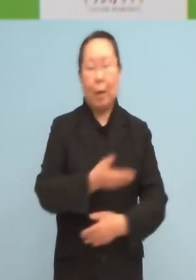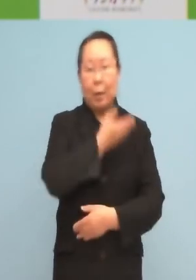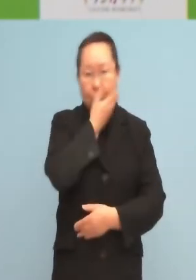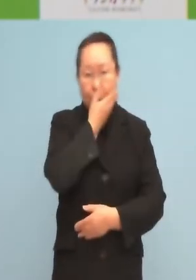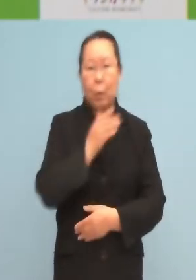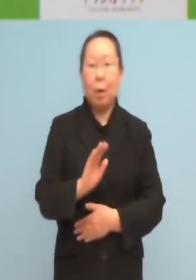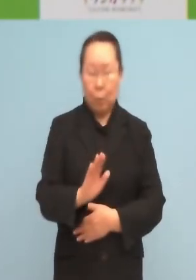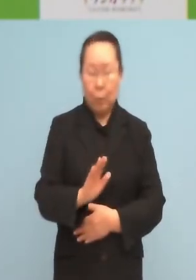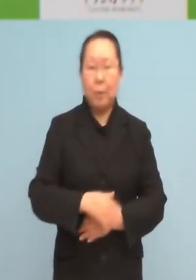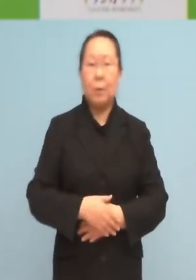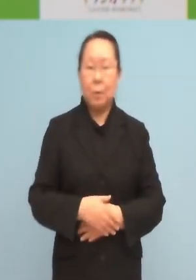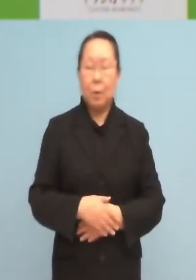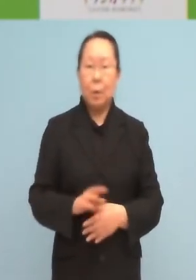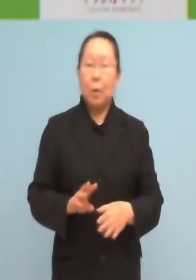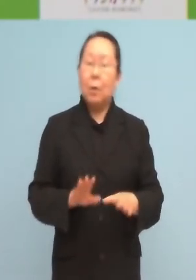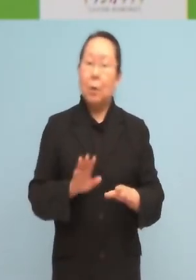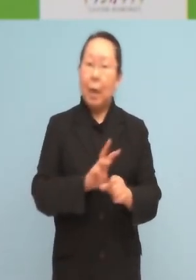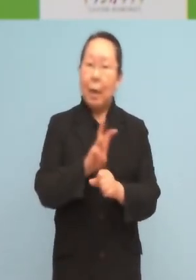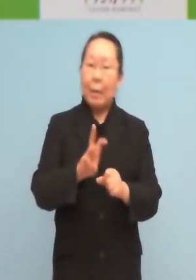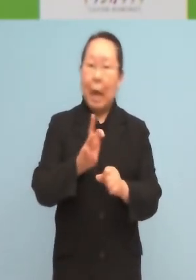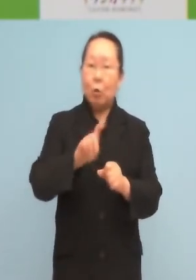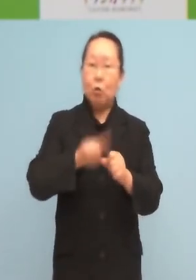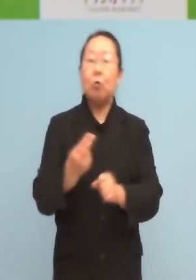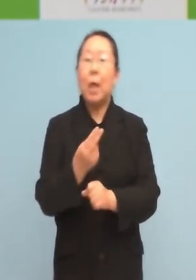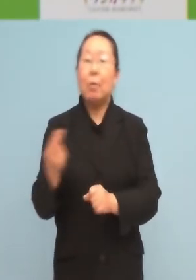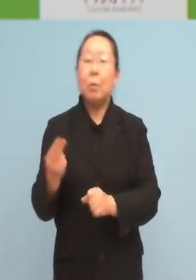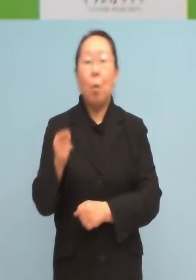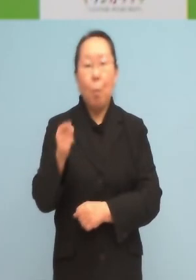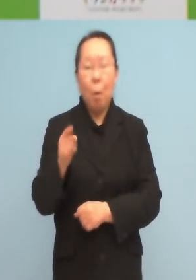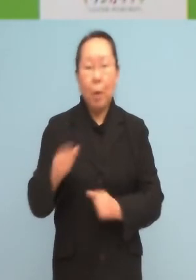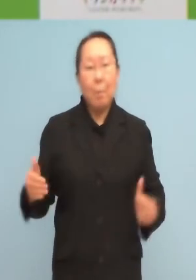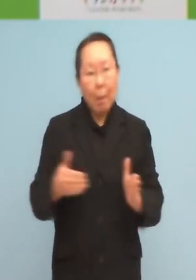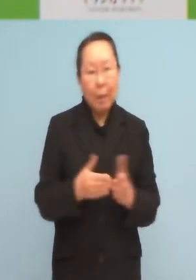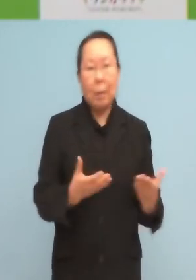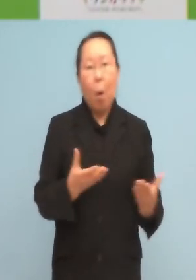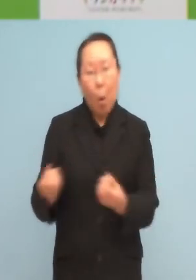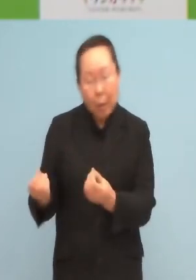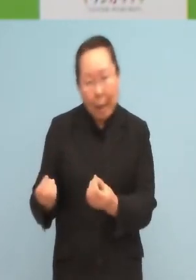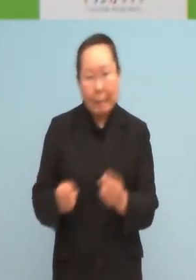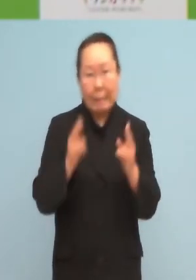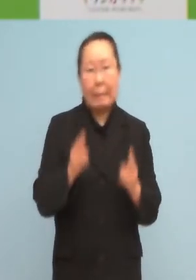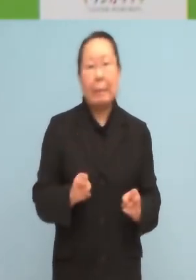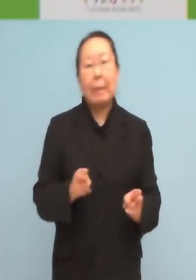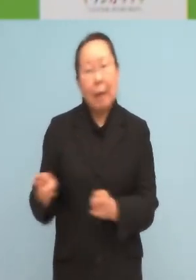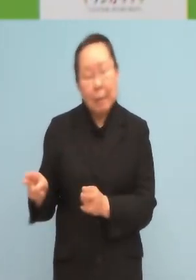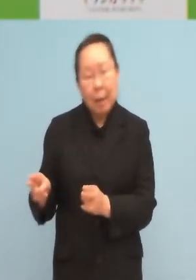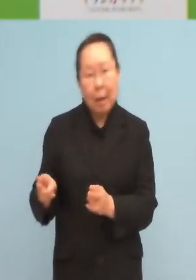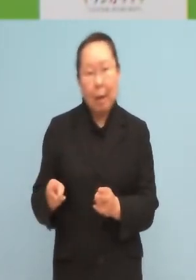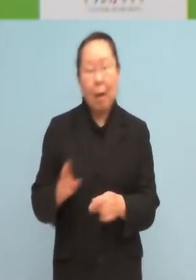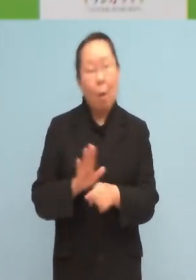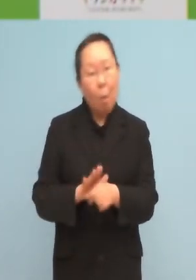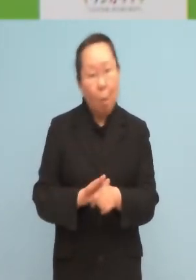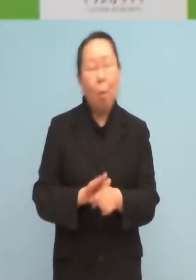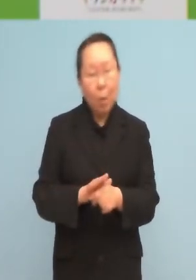のこの30年度、当面する30年度もこれまでと同じような体制を継続して、あの